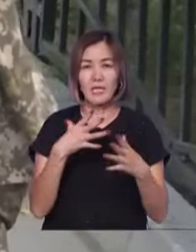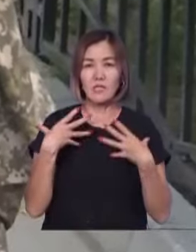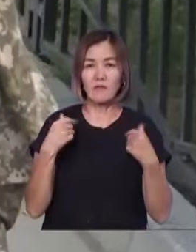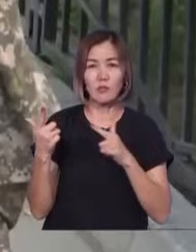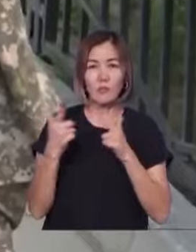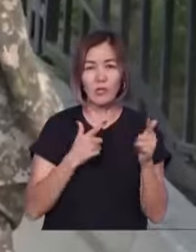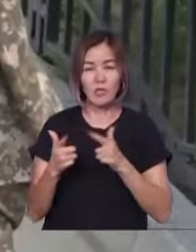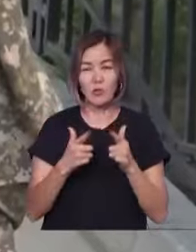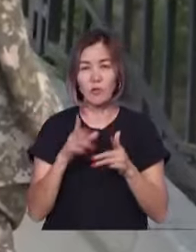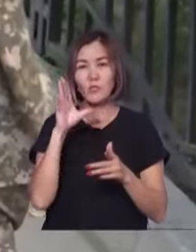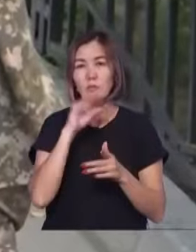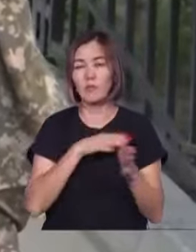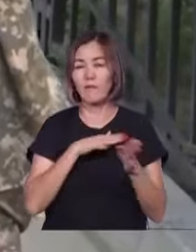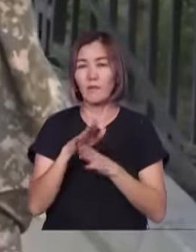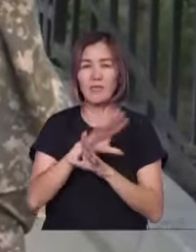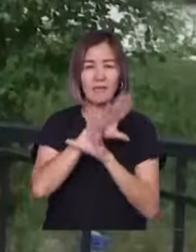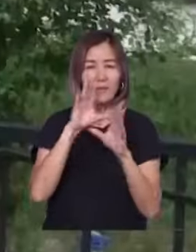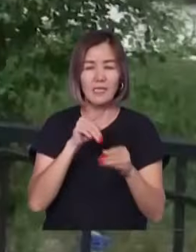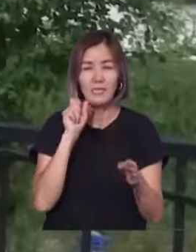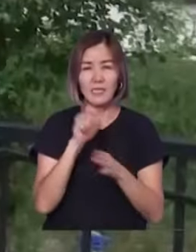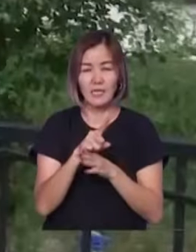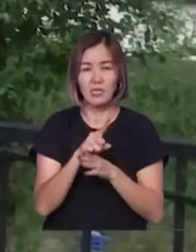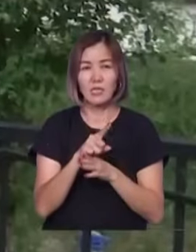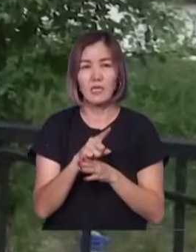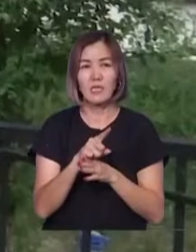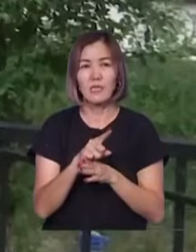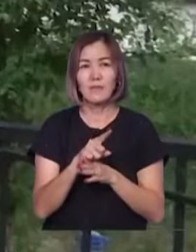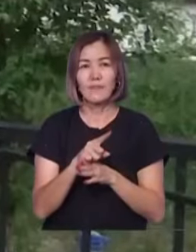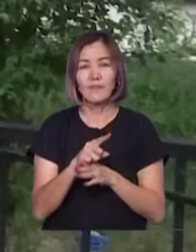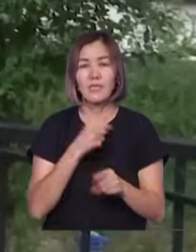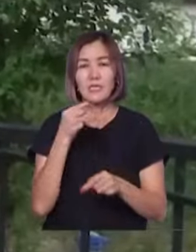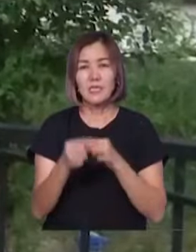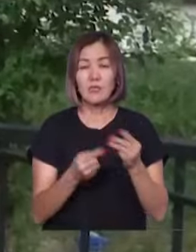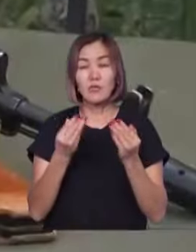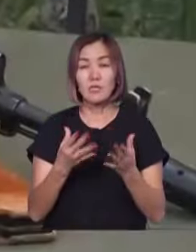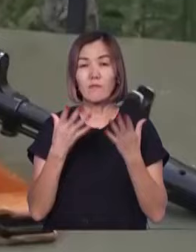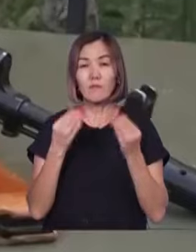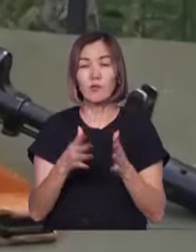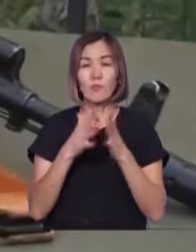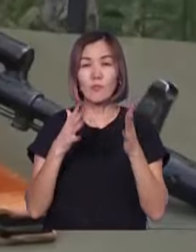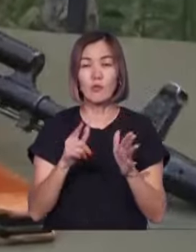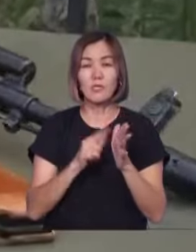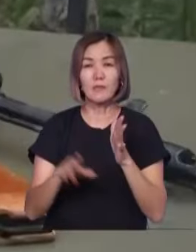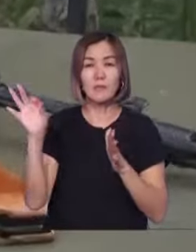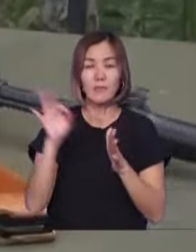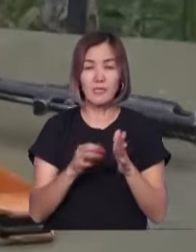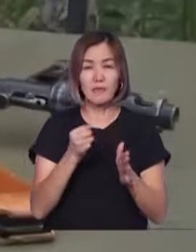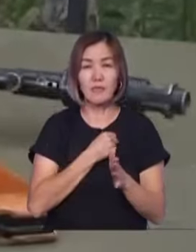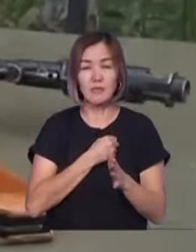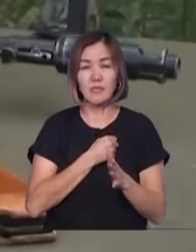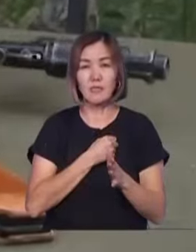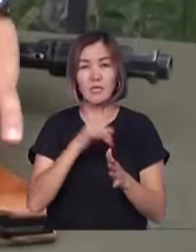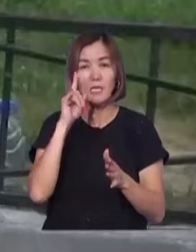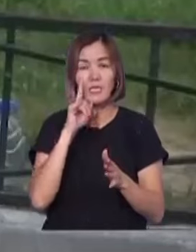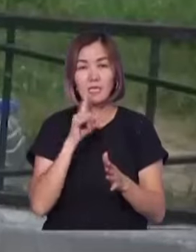подготовку способных выполнять любые поставленные задачи следует отметить что на сегодня более 70% офицерского корпуса